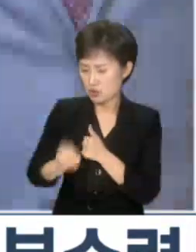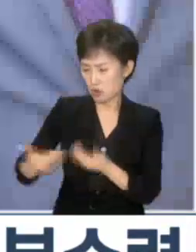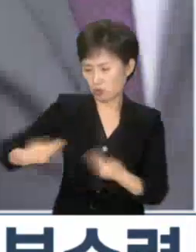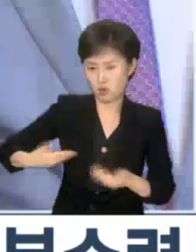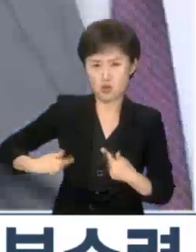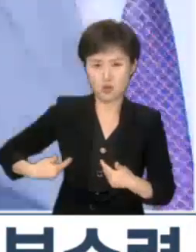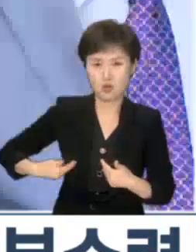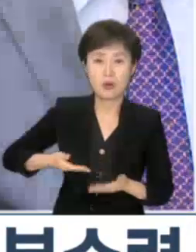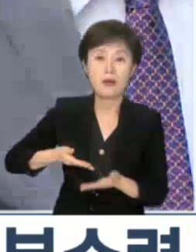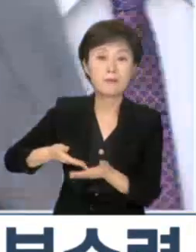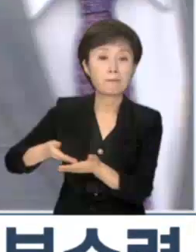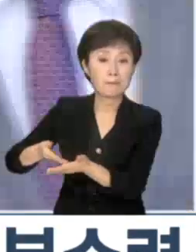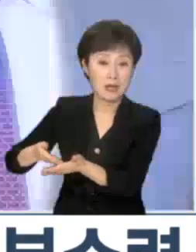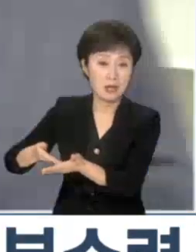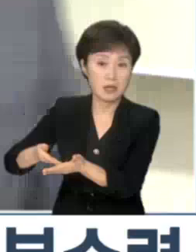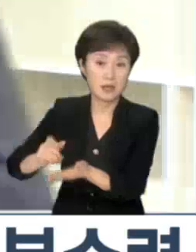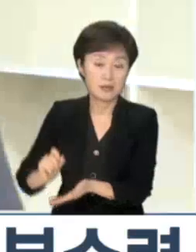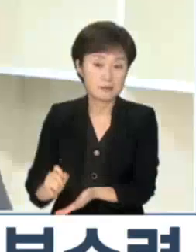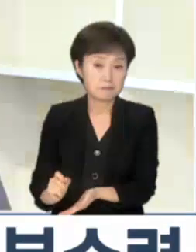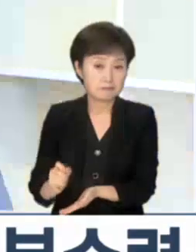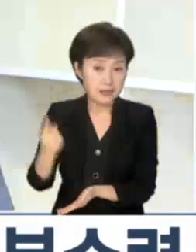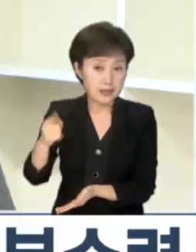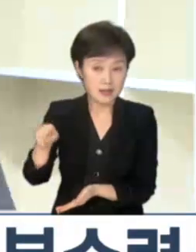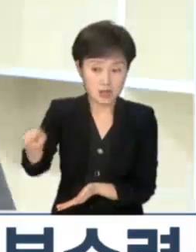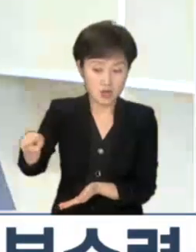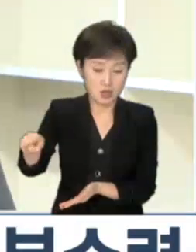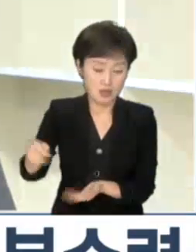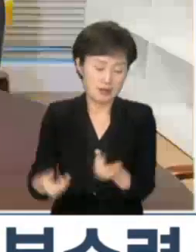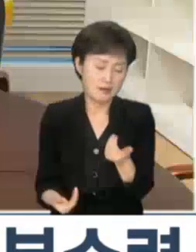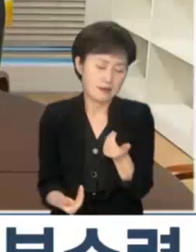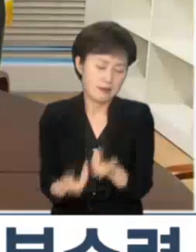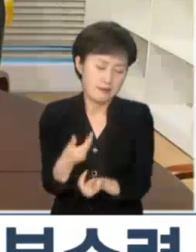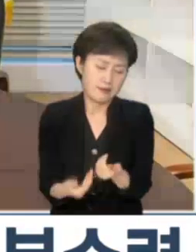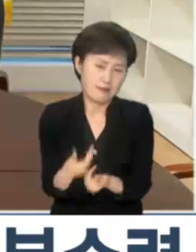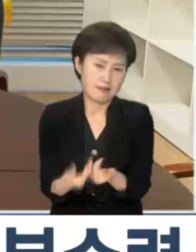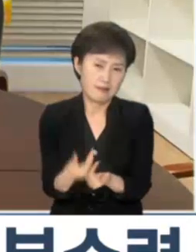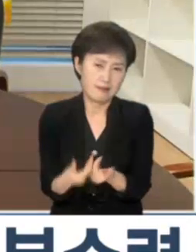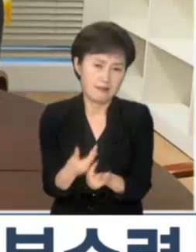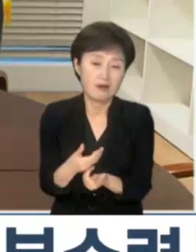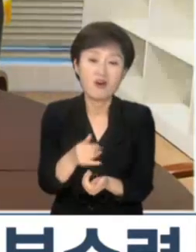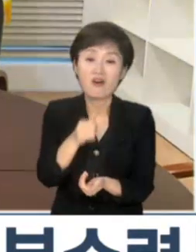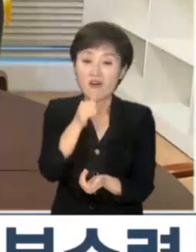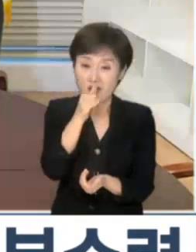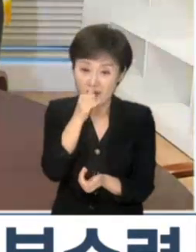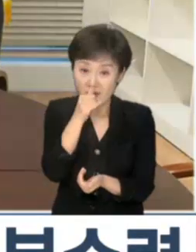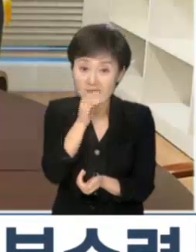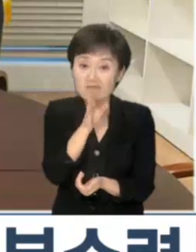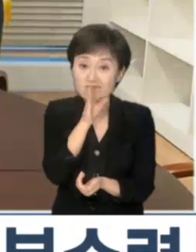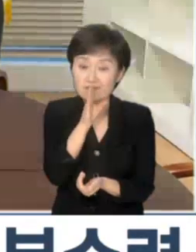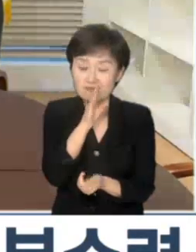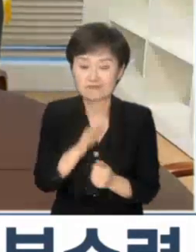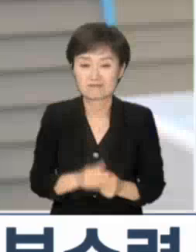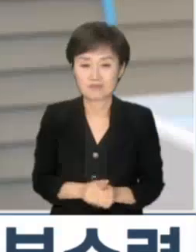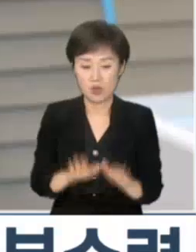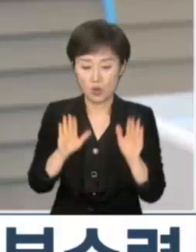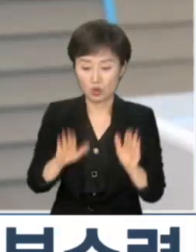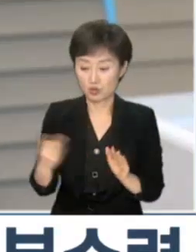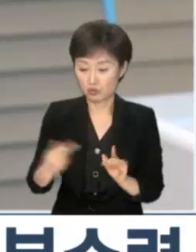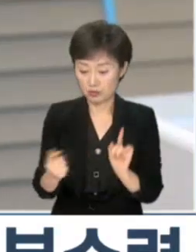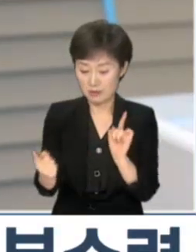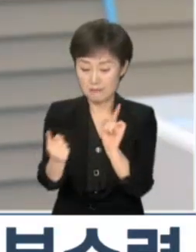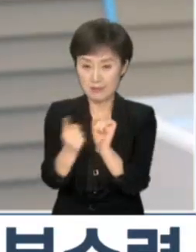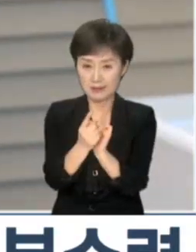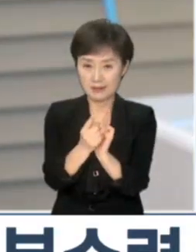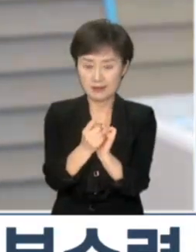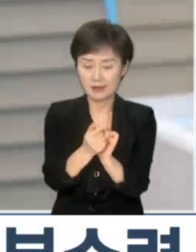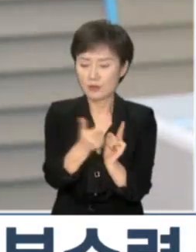때문에 그 부분으로 인해서 사실 당과 또 혁신위가 상당히 좀 분류파업이 있는 것처럼 보이기 때문에 오늘 이 만남은 상당히